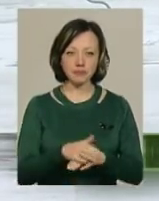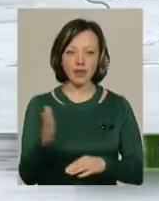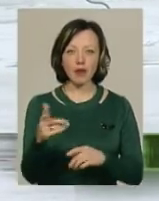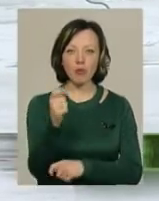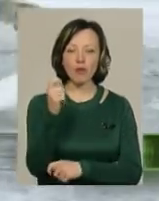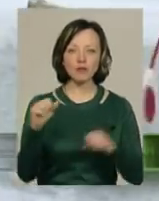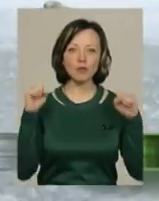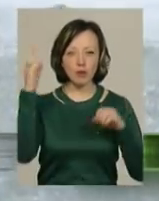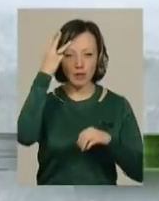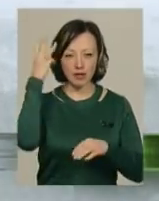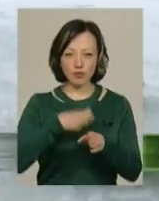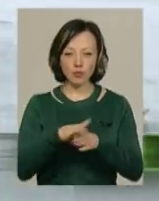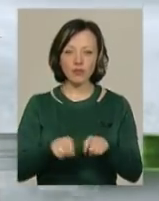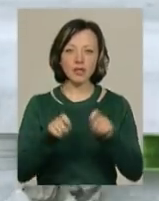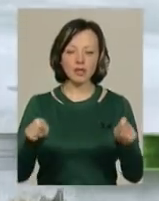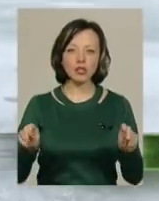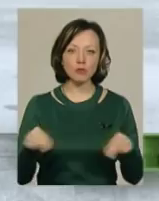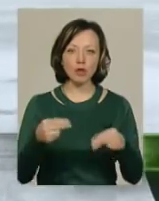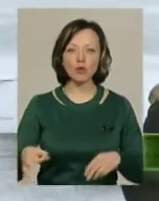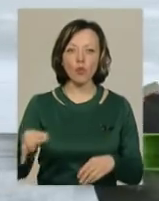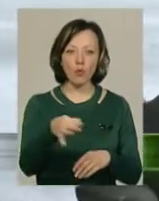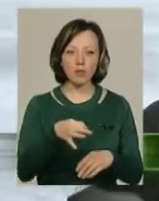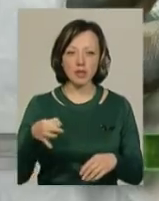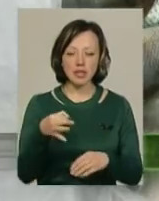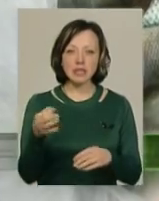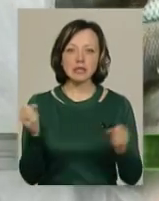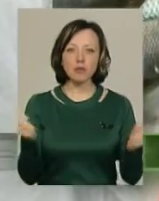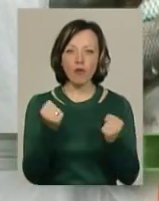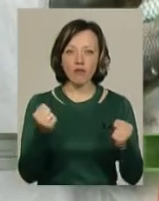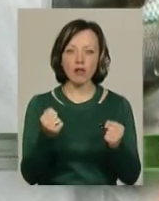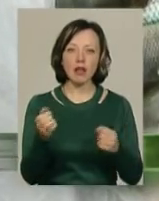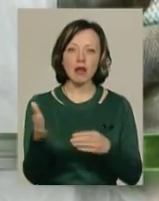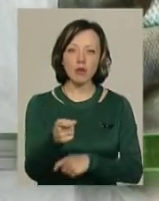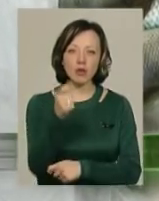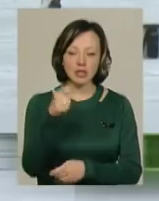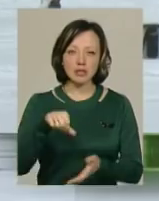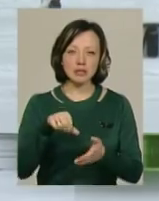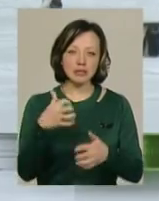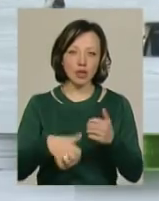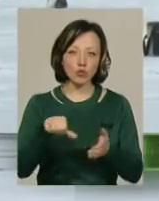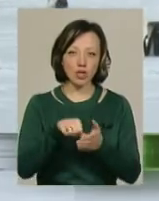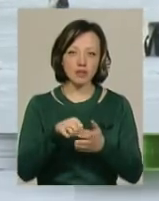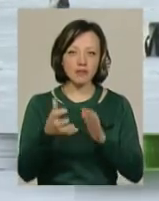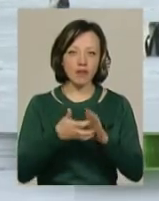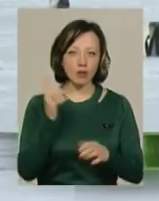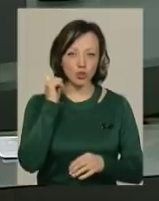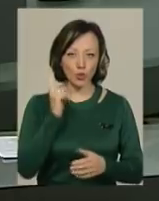Риболовний спорт. У Хмельницькому відбувся відкритий чемпіонат області із зимової риболовлі серед учасників із вадами слуху.